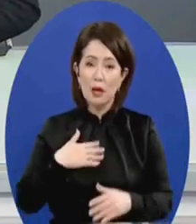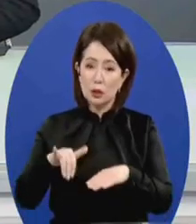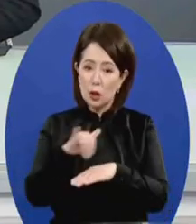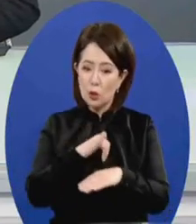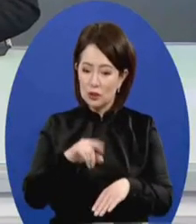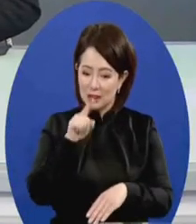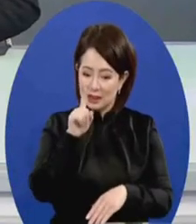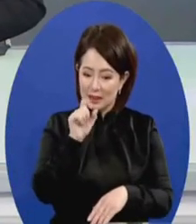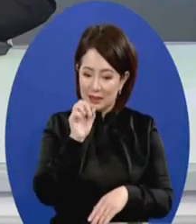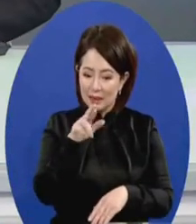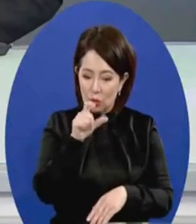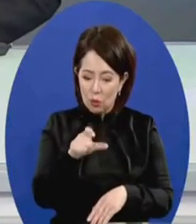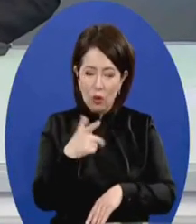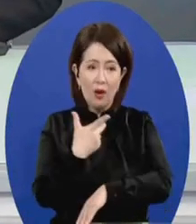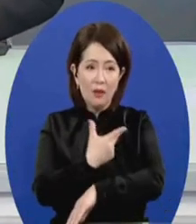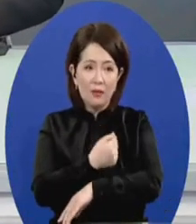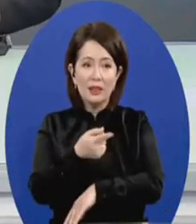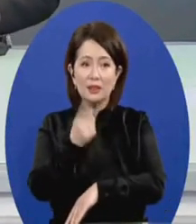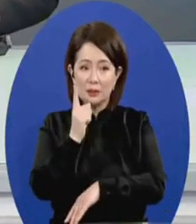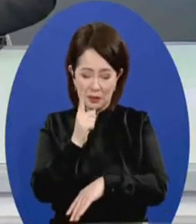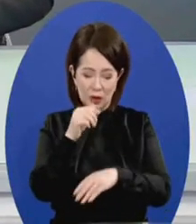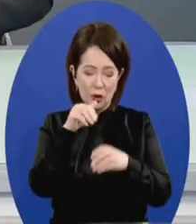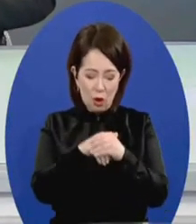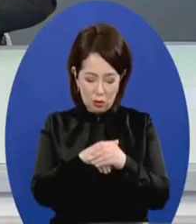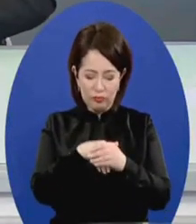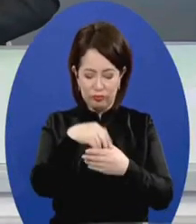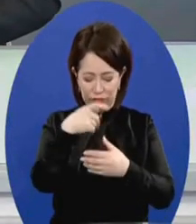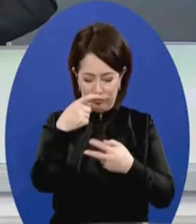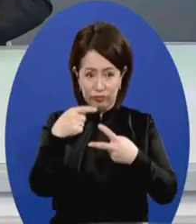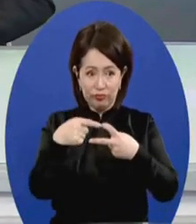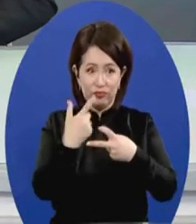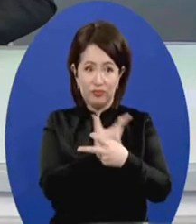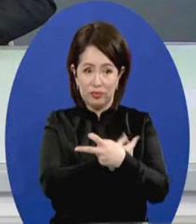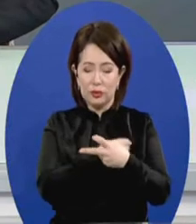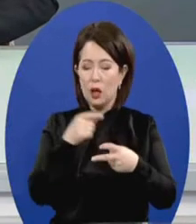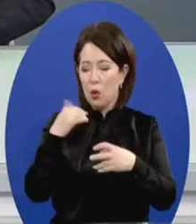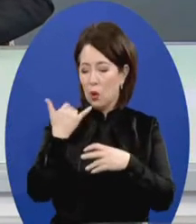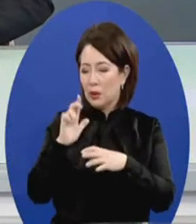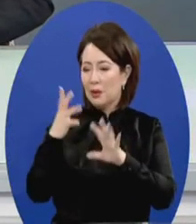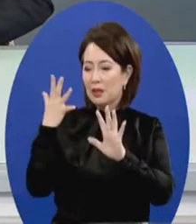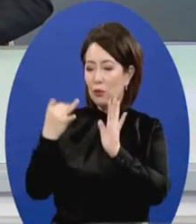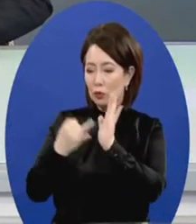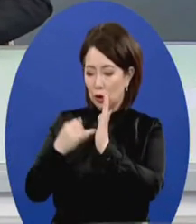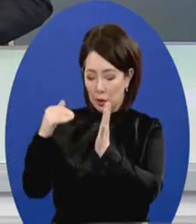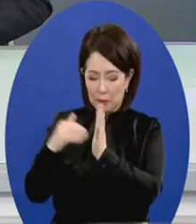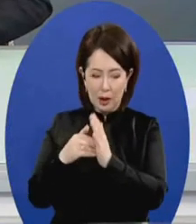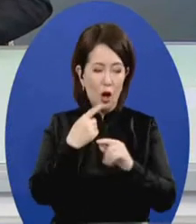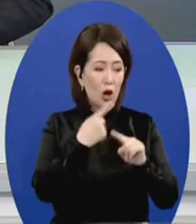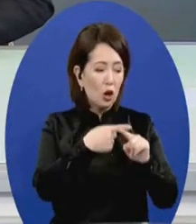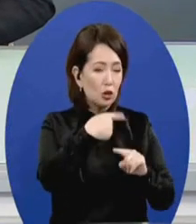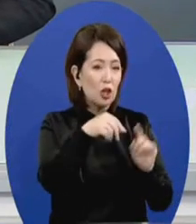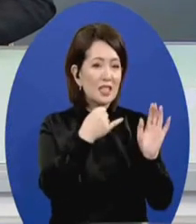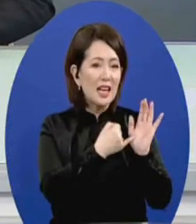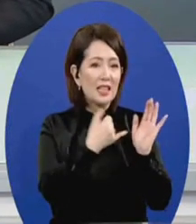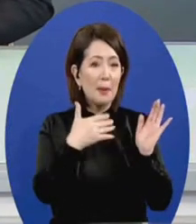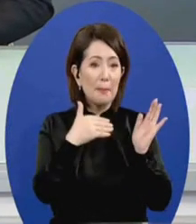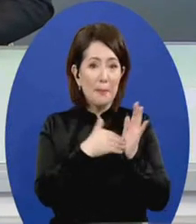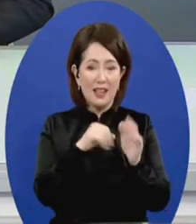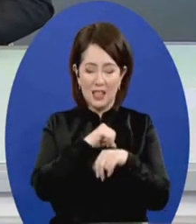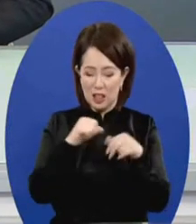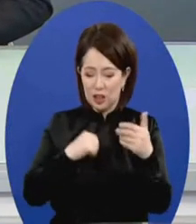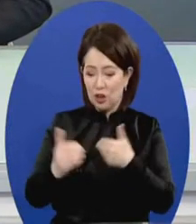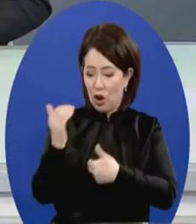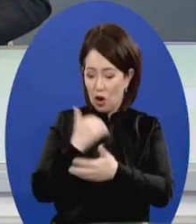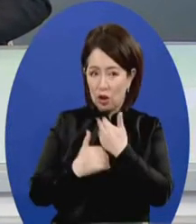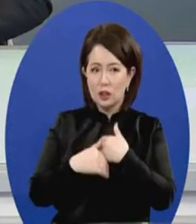Манай улсад 1 сая хүн вакцины эхний тунд хамрагдлаа. Тодруулах нь бол нийслэл 57,000 орчим. Орон нутагт 65,000 гаруй иргэн хамрагдаж, зорилттой